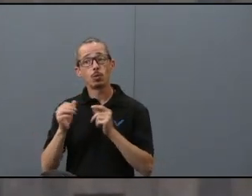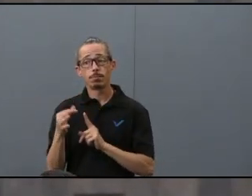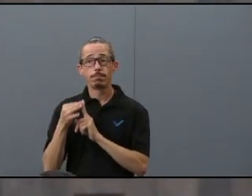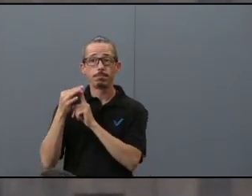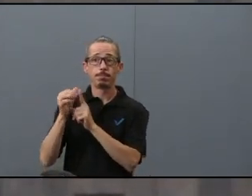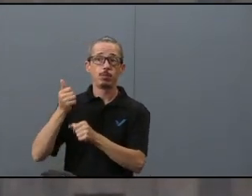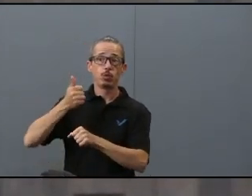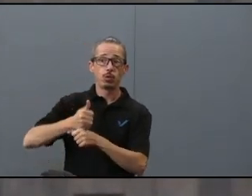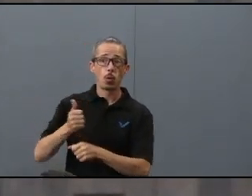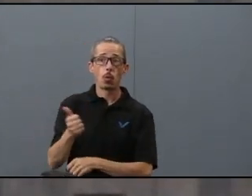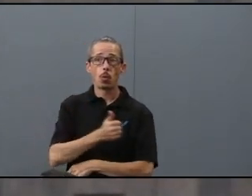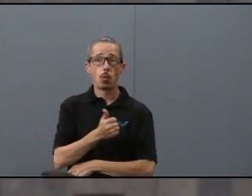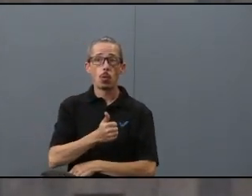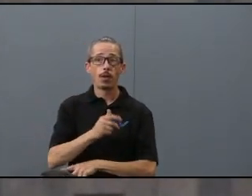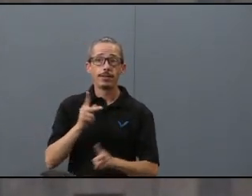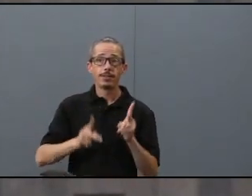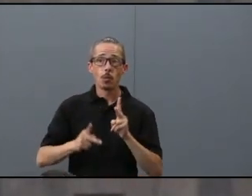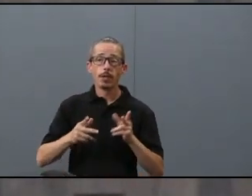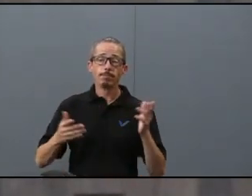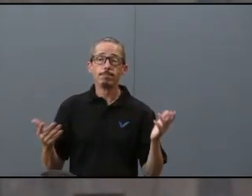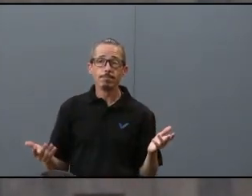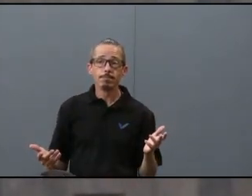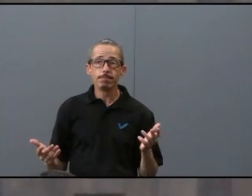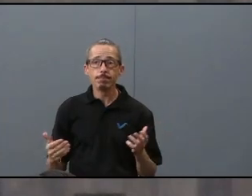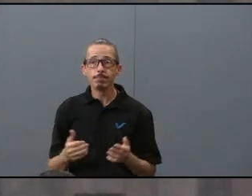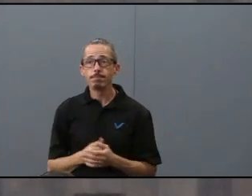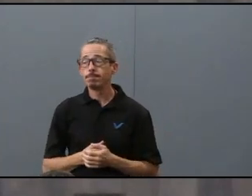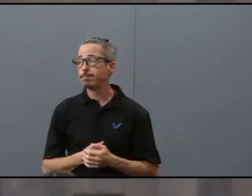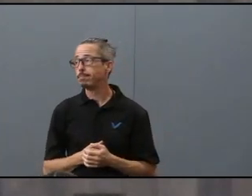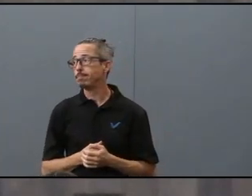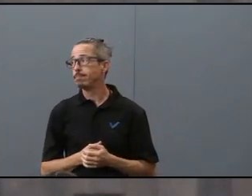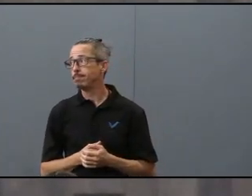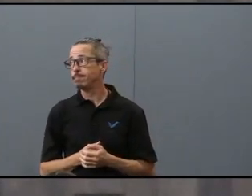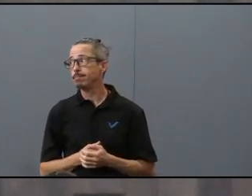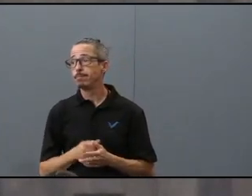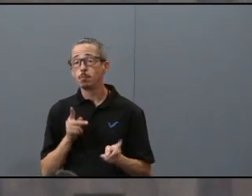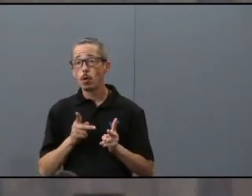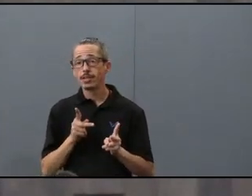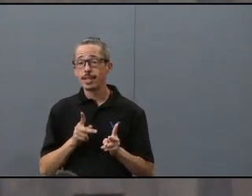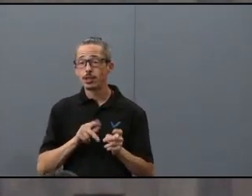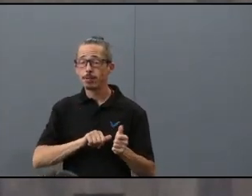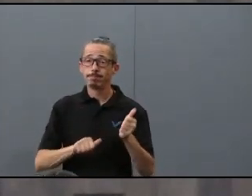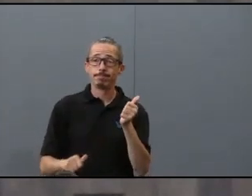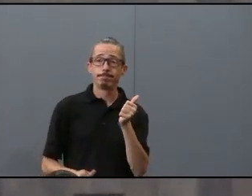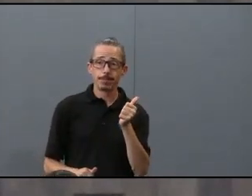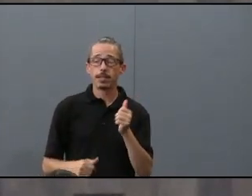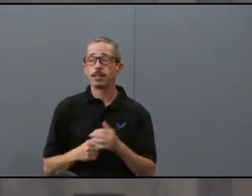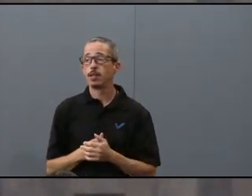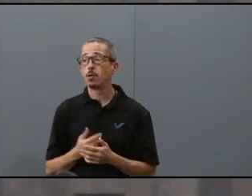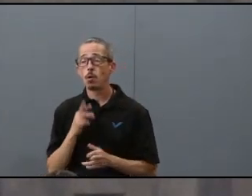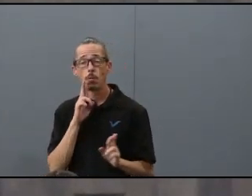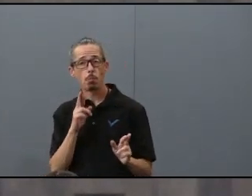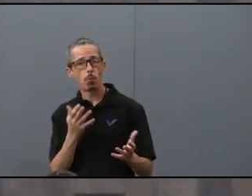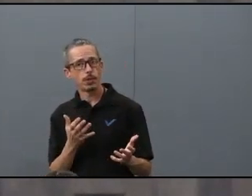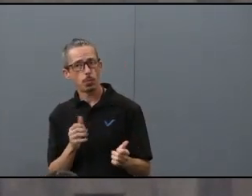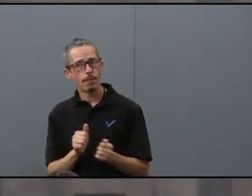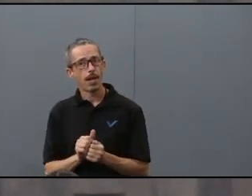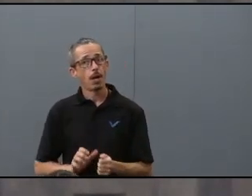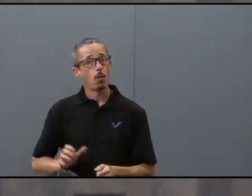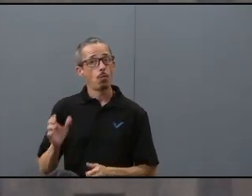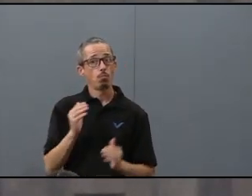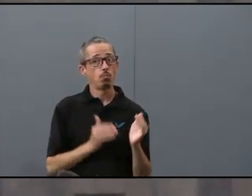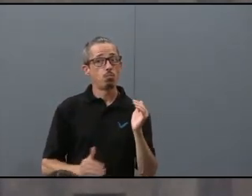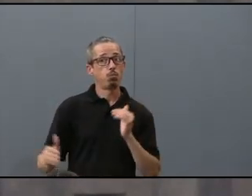précédence sur ceux de citoyens sur ceux de passagers effectivement donc déjà là on a bon espoir avec un investissement